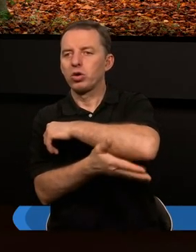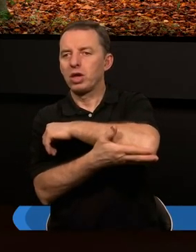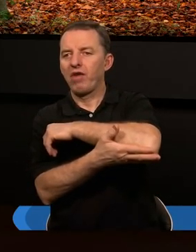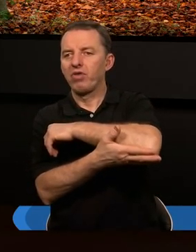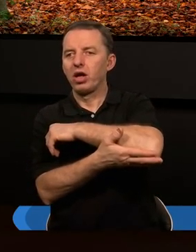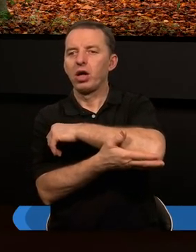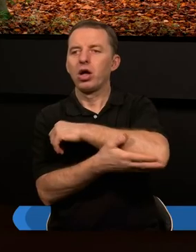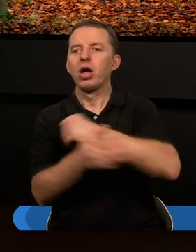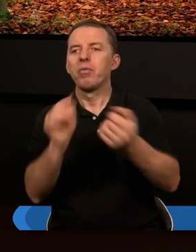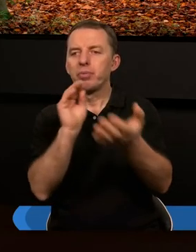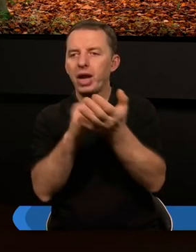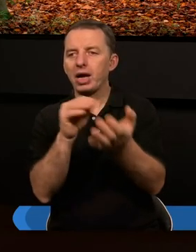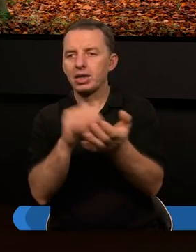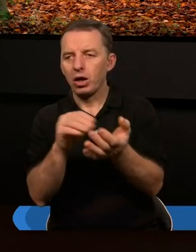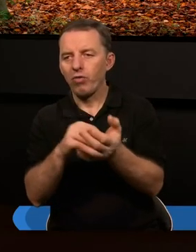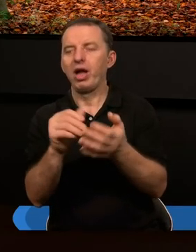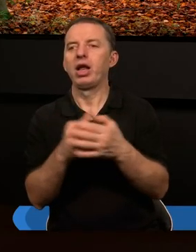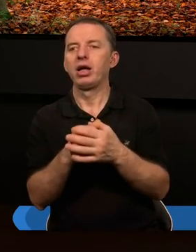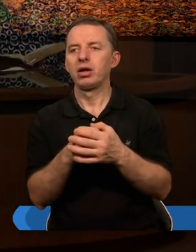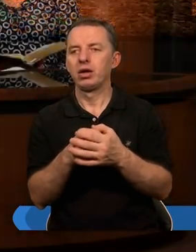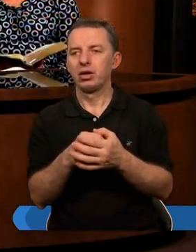mocno praktykowane?